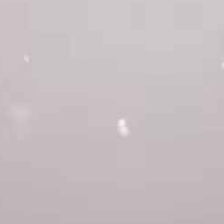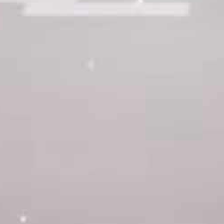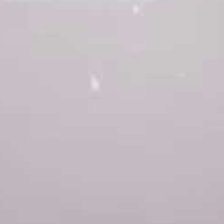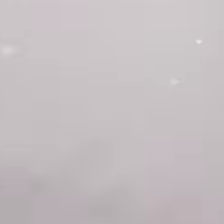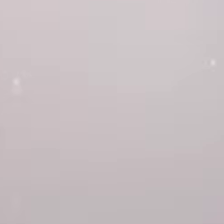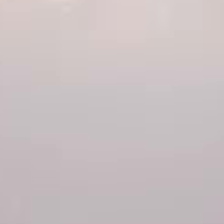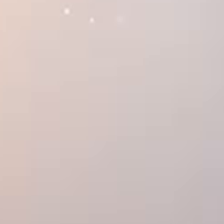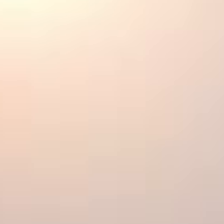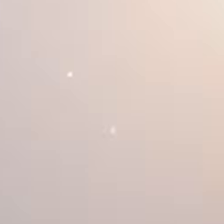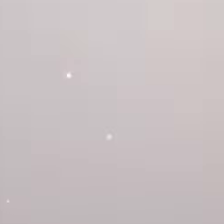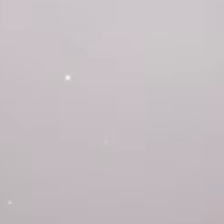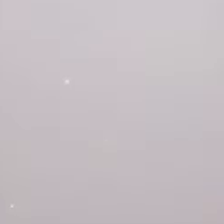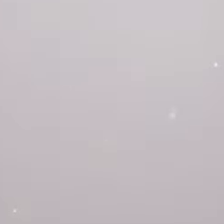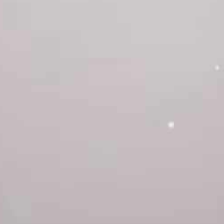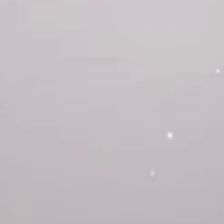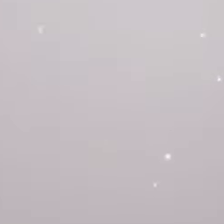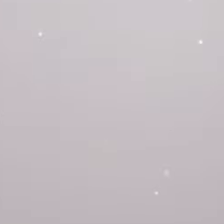rakyat.